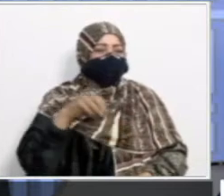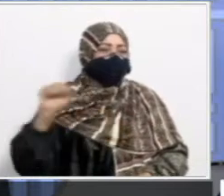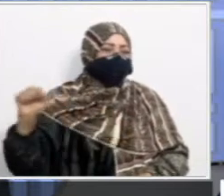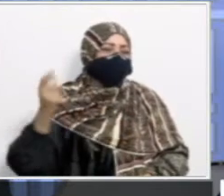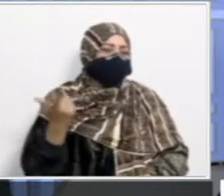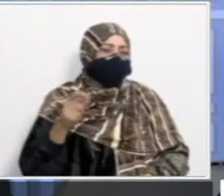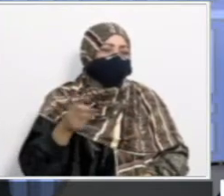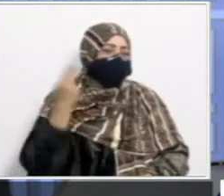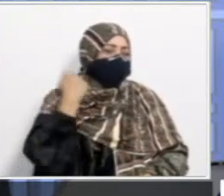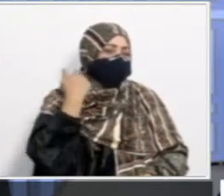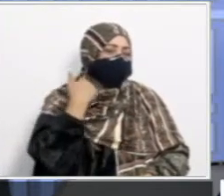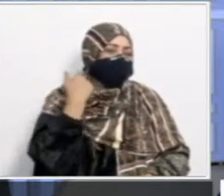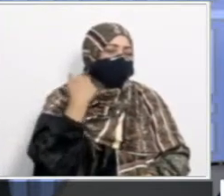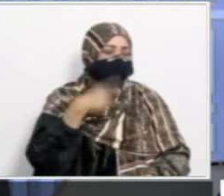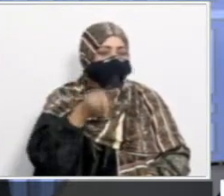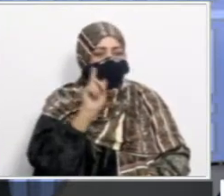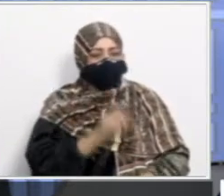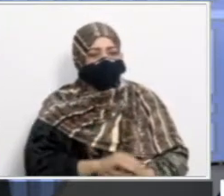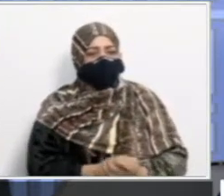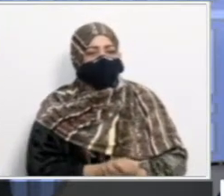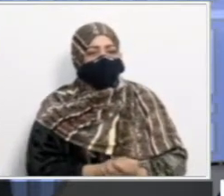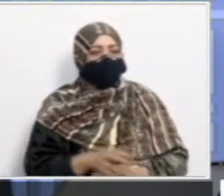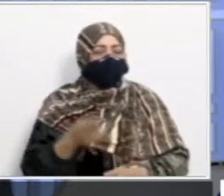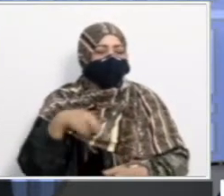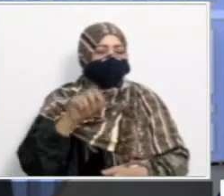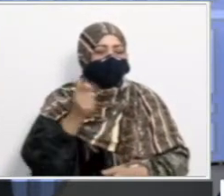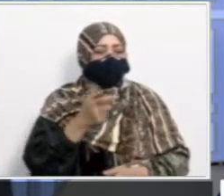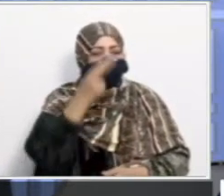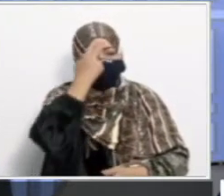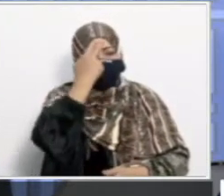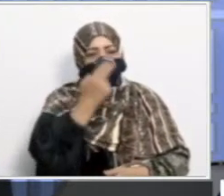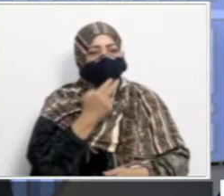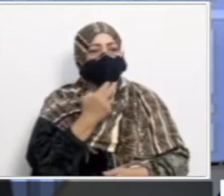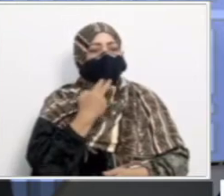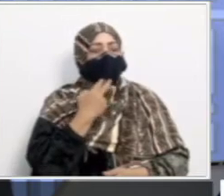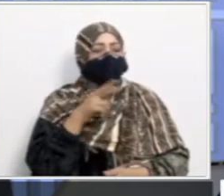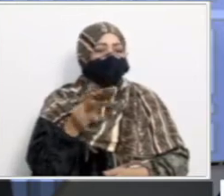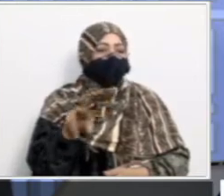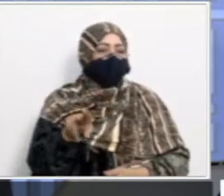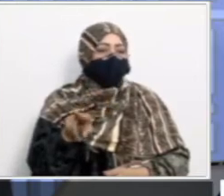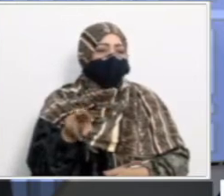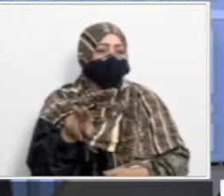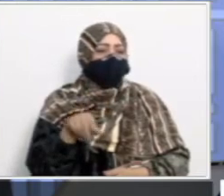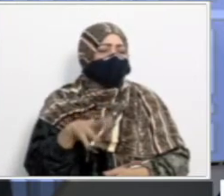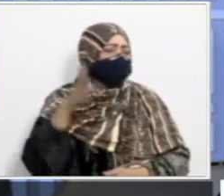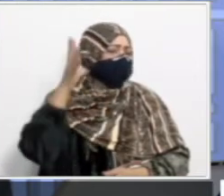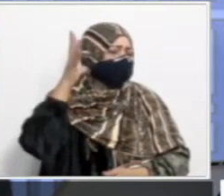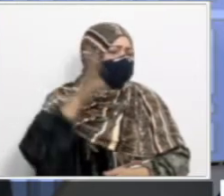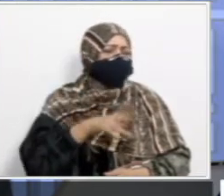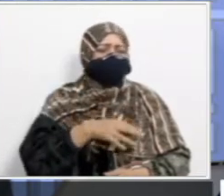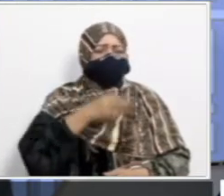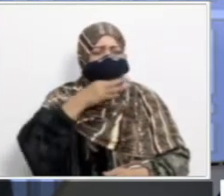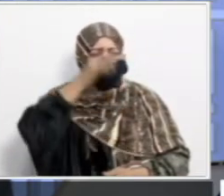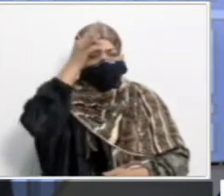الأخت انتصار من مصراتة تقول عندنا أخ كبير يحافظ على الصلاة جدا لكنه مقصر في صلة الرحم، تقول